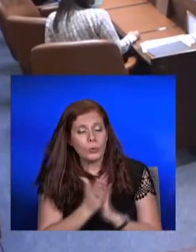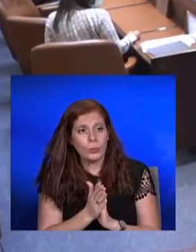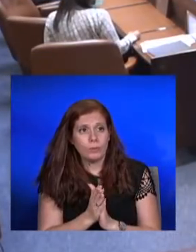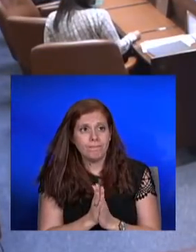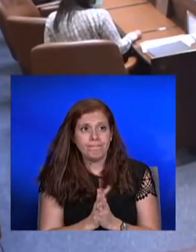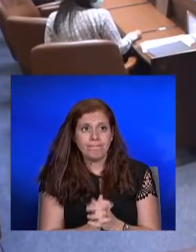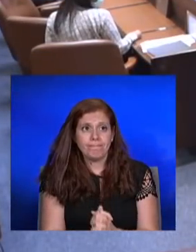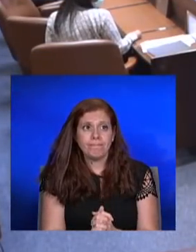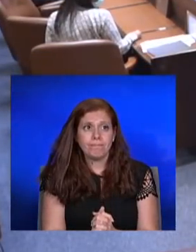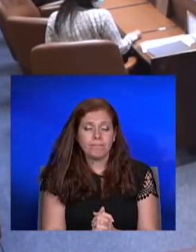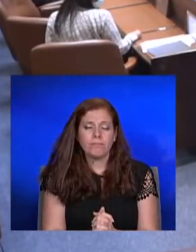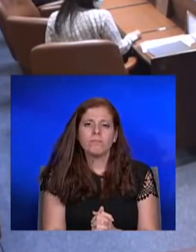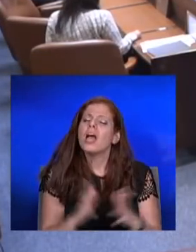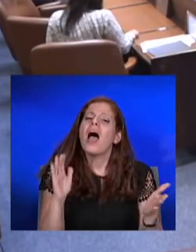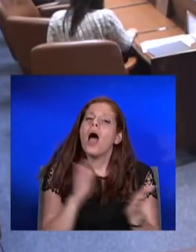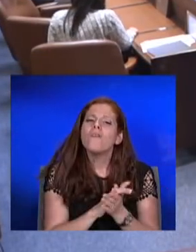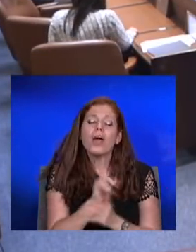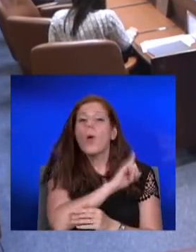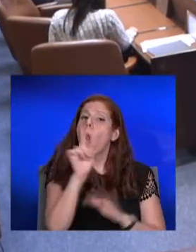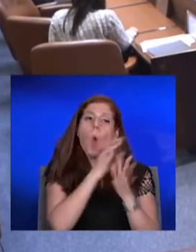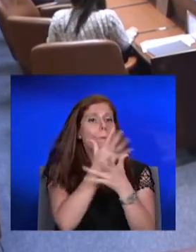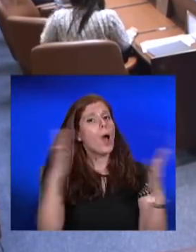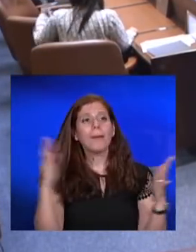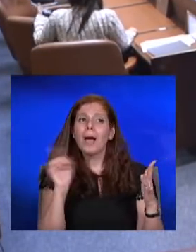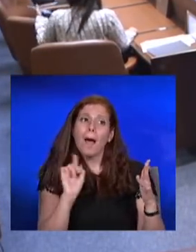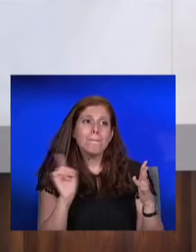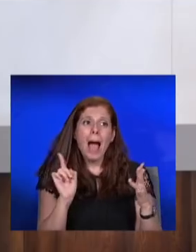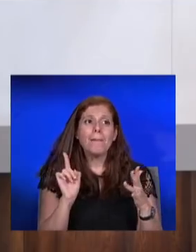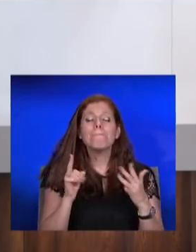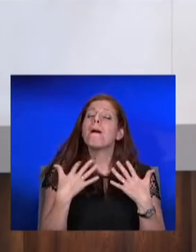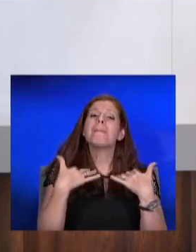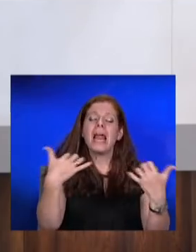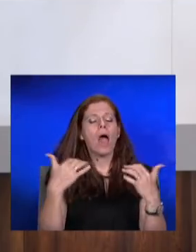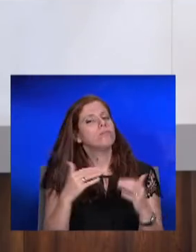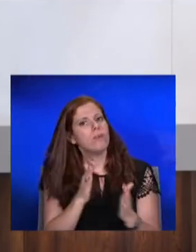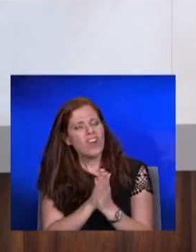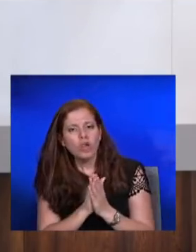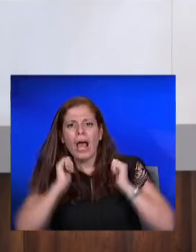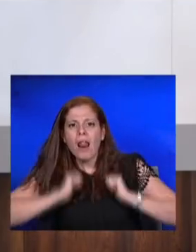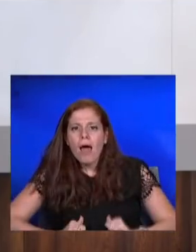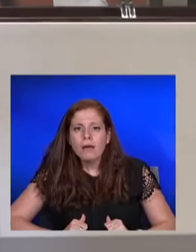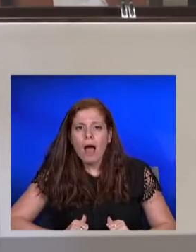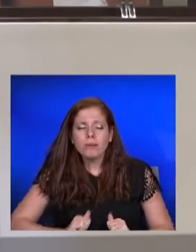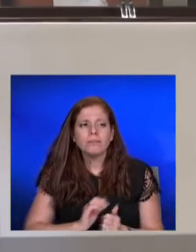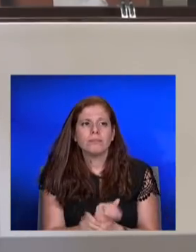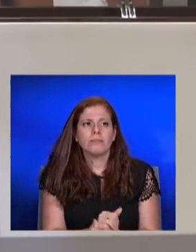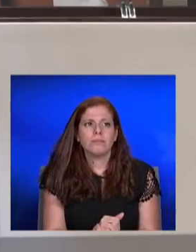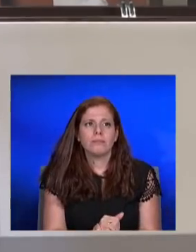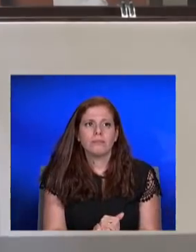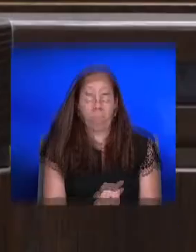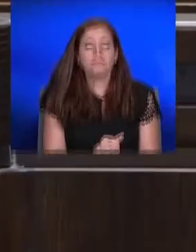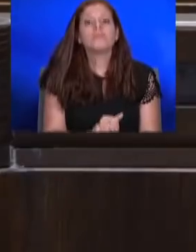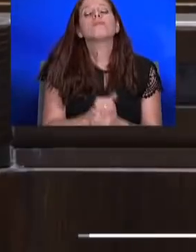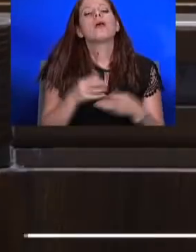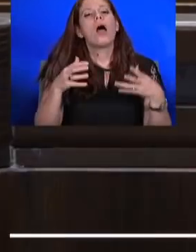חברים, לא מוחאים כפיים במליאת הכנסת, סדרנים, אני מבקשת להירגע. המשבר הקואליציוני הגדול של היום הוגש